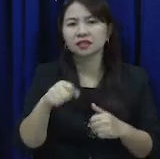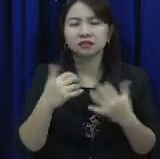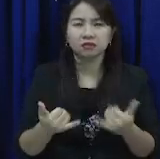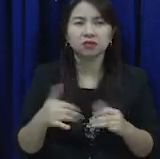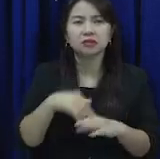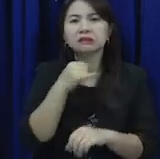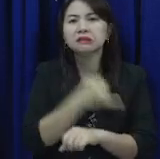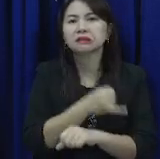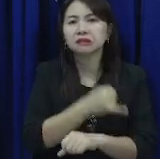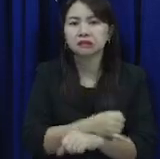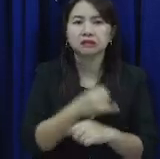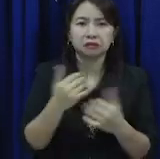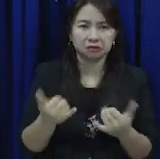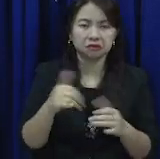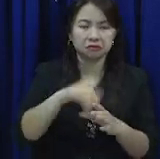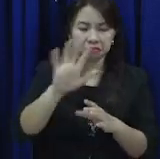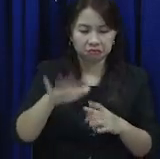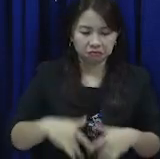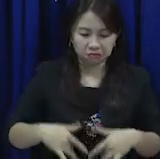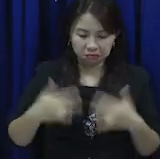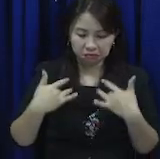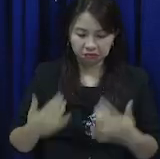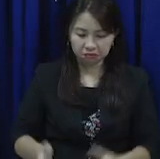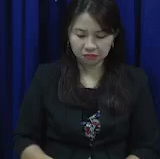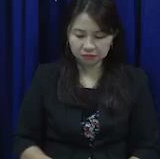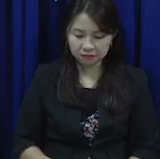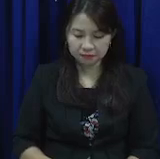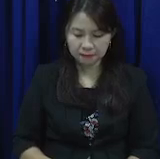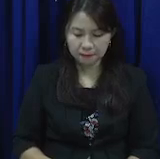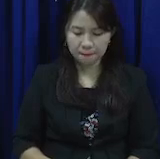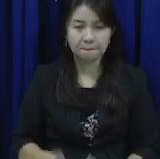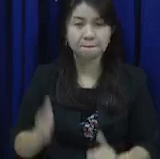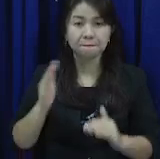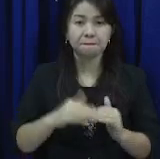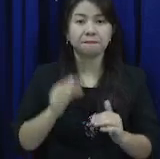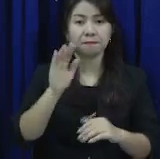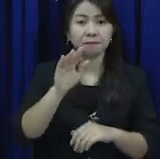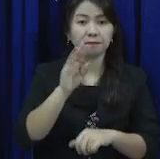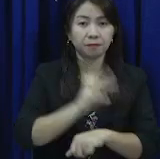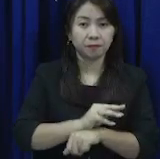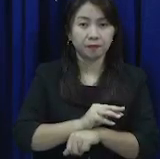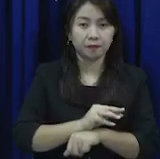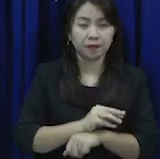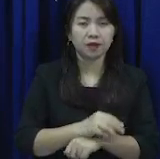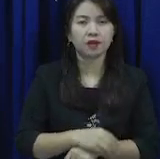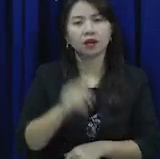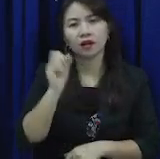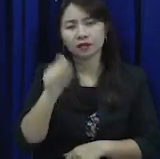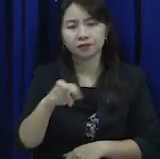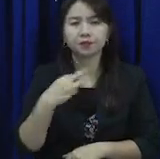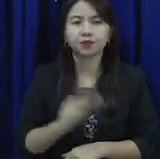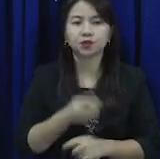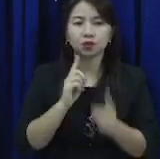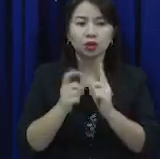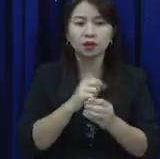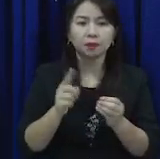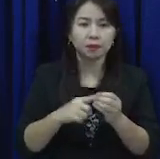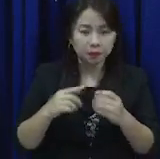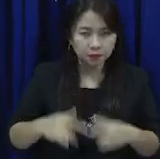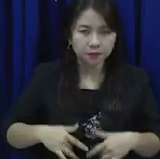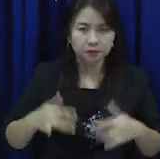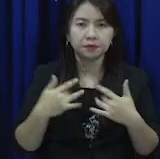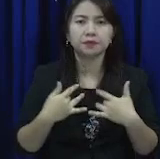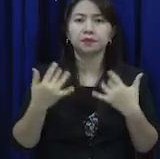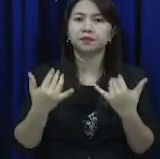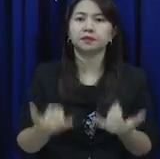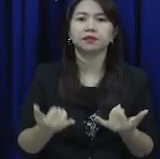sa extracurricular activities ng buhay mo kesa sa ministry buhay paang pinag-uusapan natin yan ha hindi ko pa